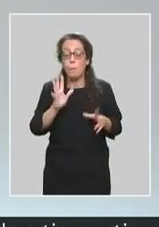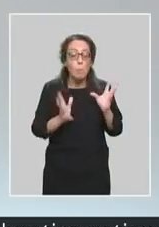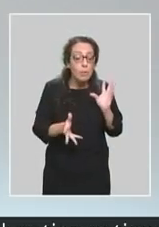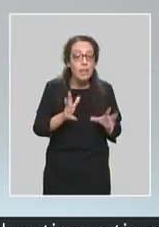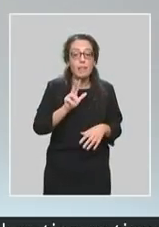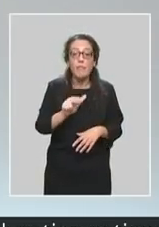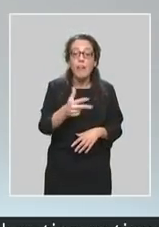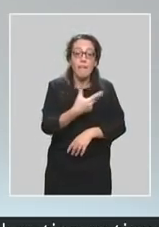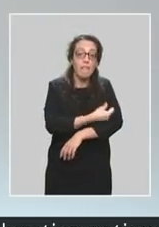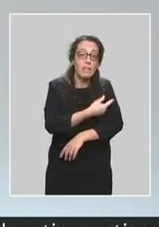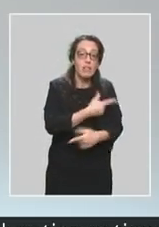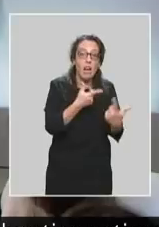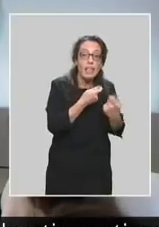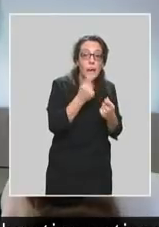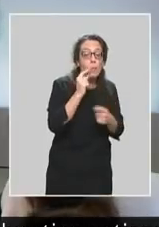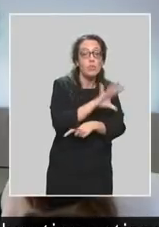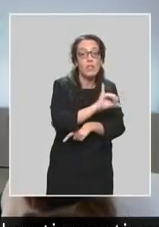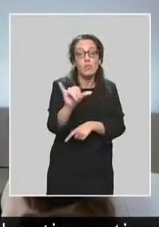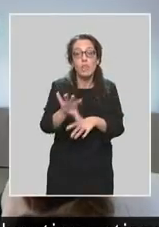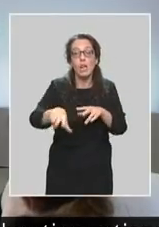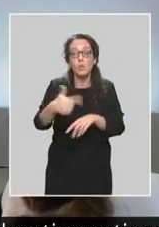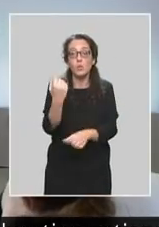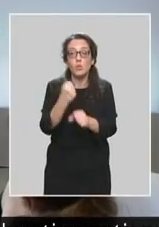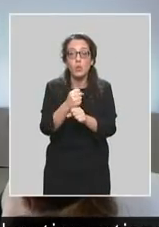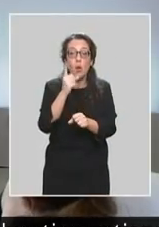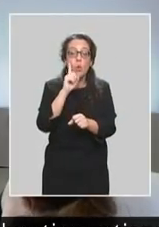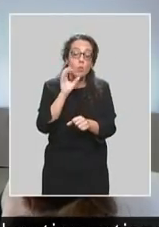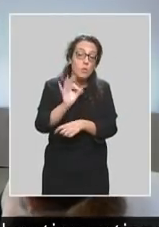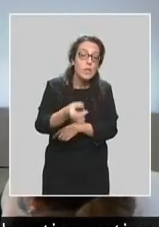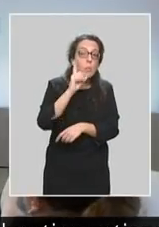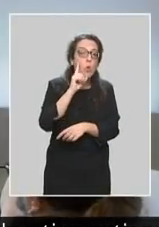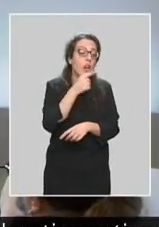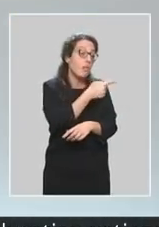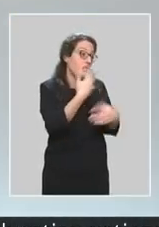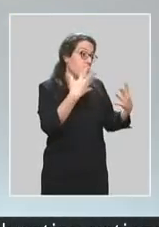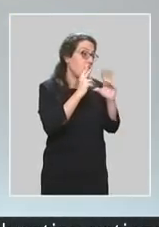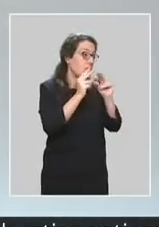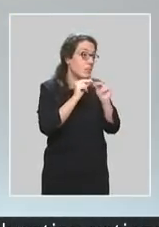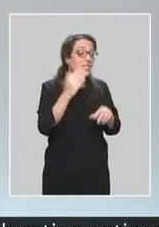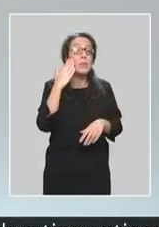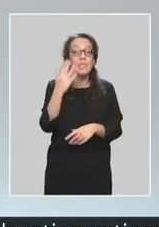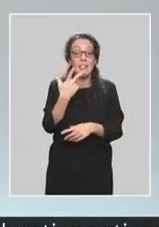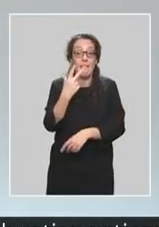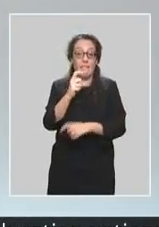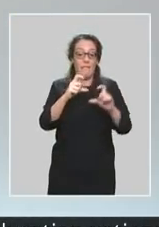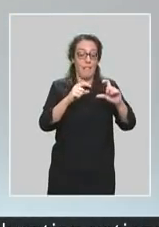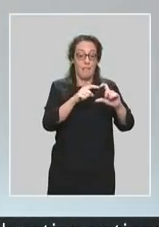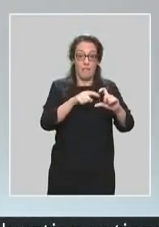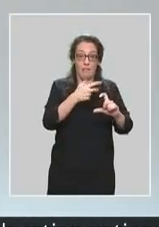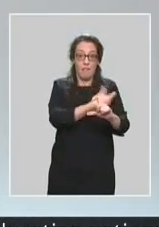des 5-12 ans, pour être parfaitement clair, dans la suite de tout ce qu'a expliqué Olivier Véran. Si ça devait arriver, ce serait facultatif.